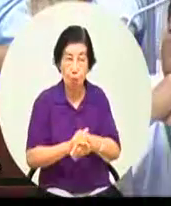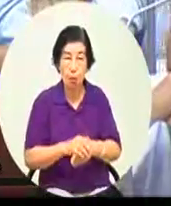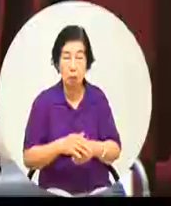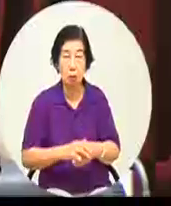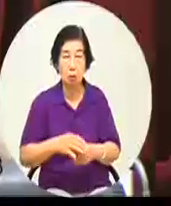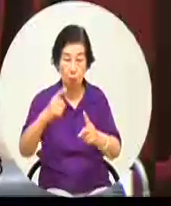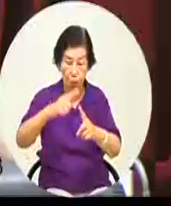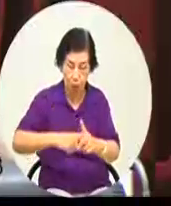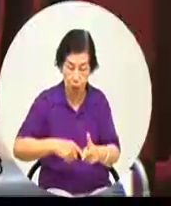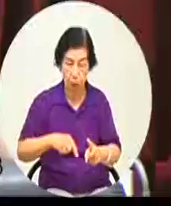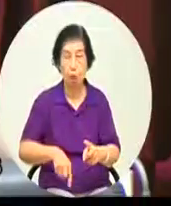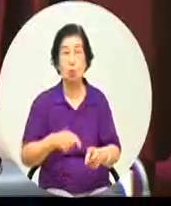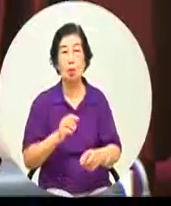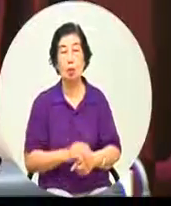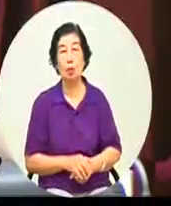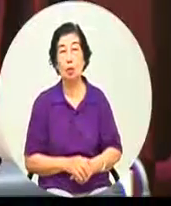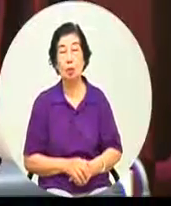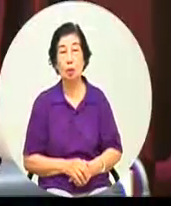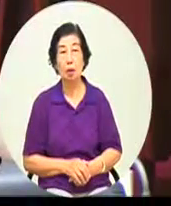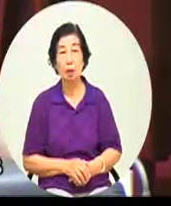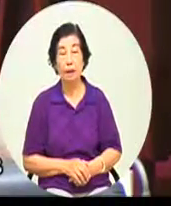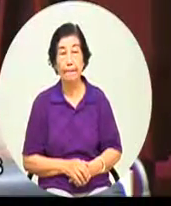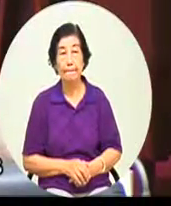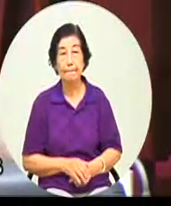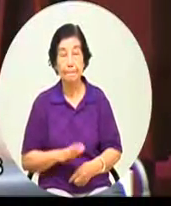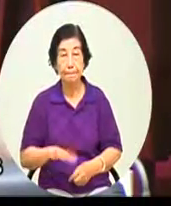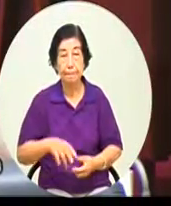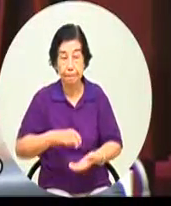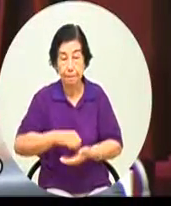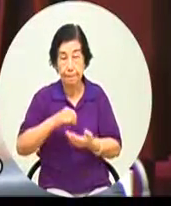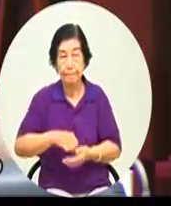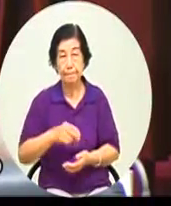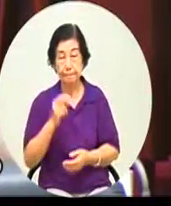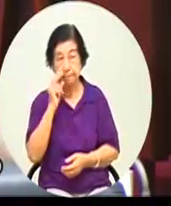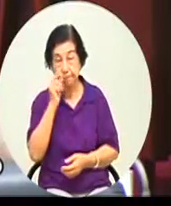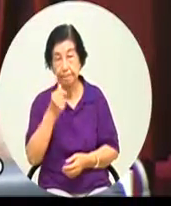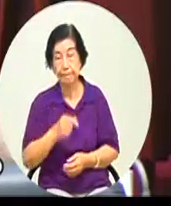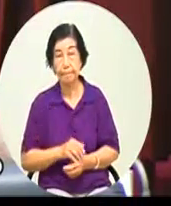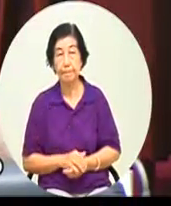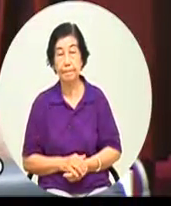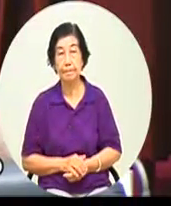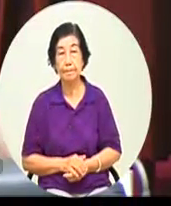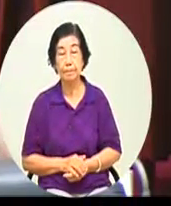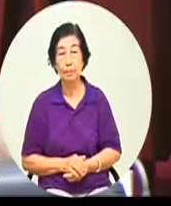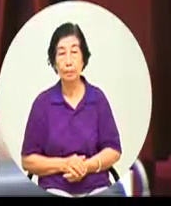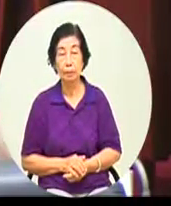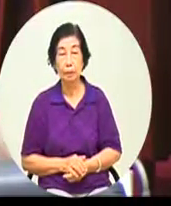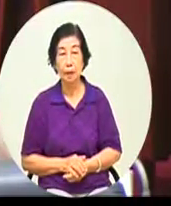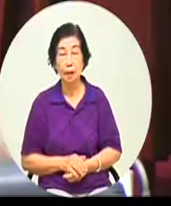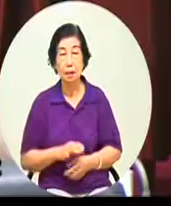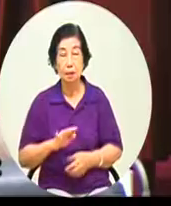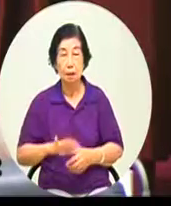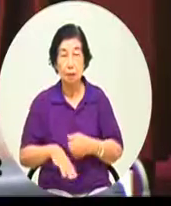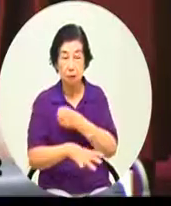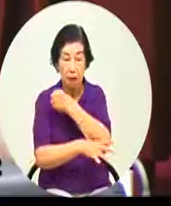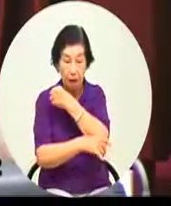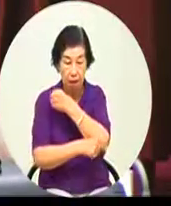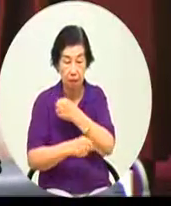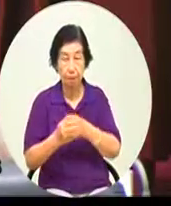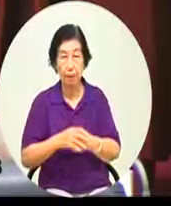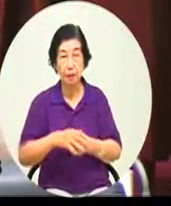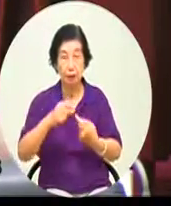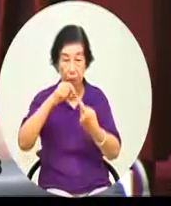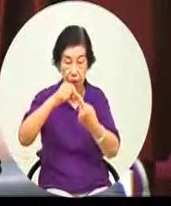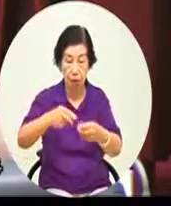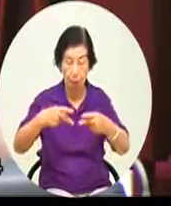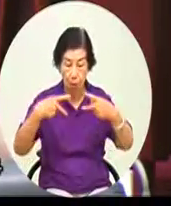剩不到1分钟哦，本席特别提醒一件事情。基本上在公共运输系统里面，最容易犯罪温床在哪个